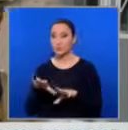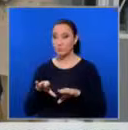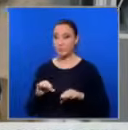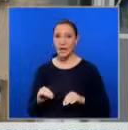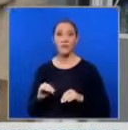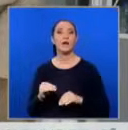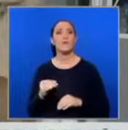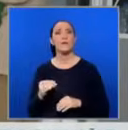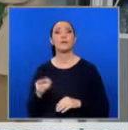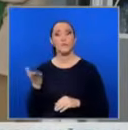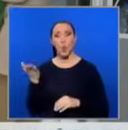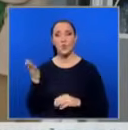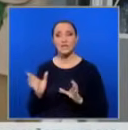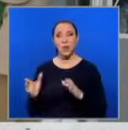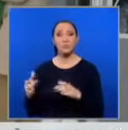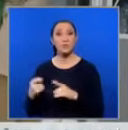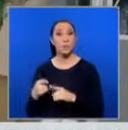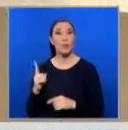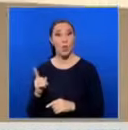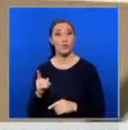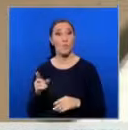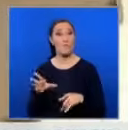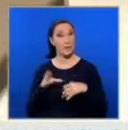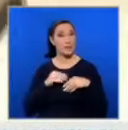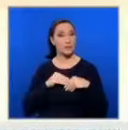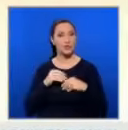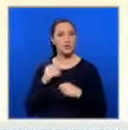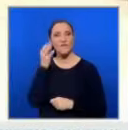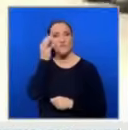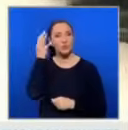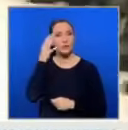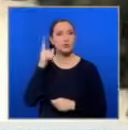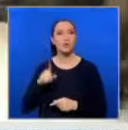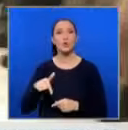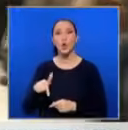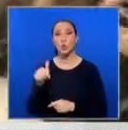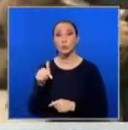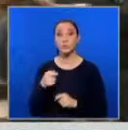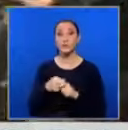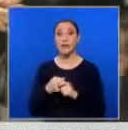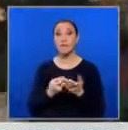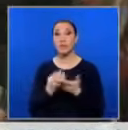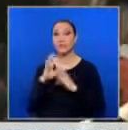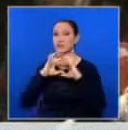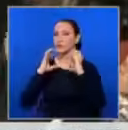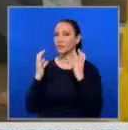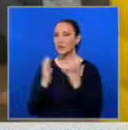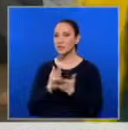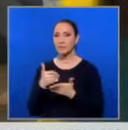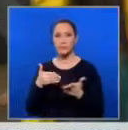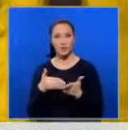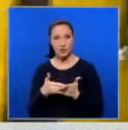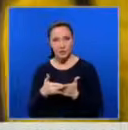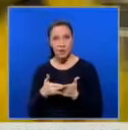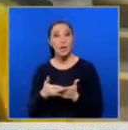в онази общност, към която принадлежиш. Въображението, с което Георги Господинов създава нови светове, е сред причините